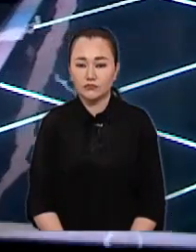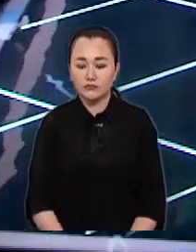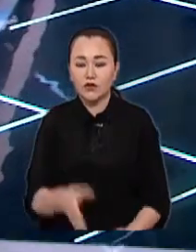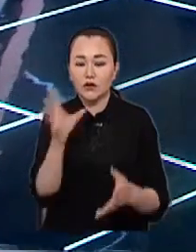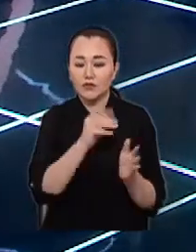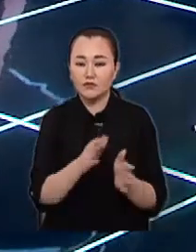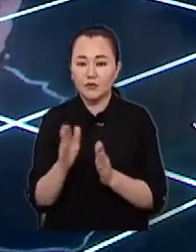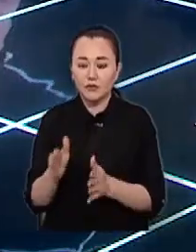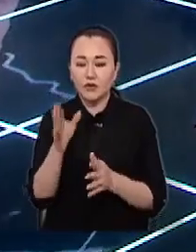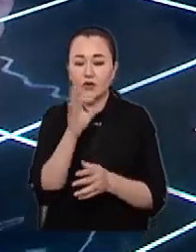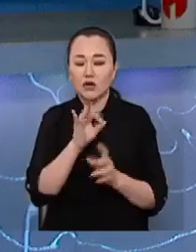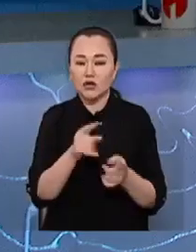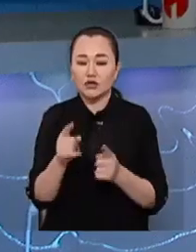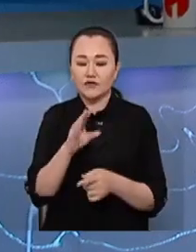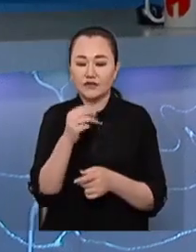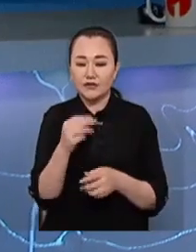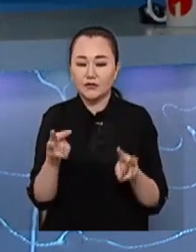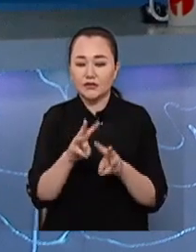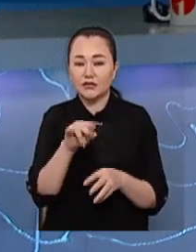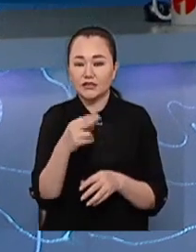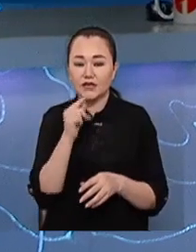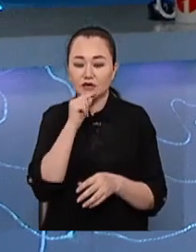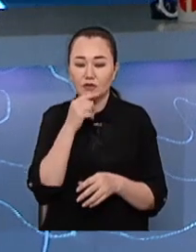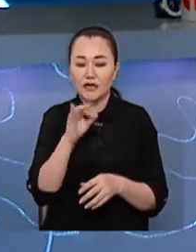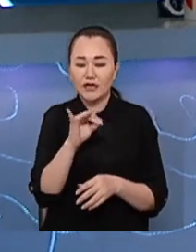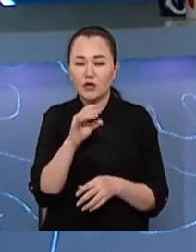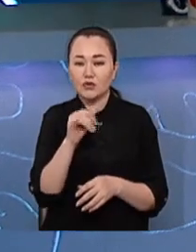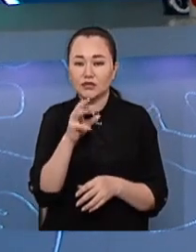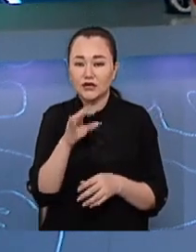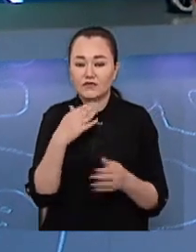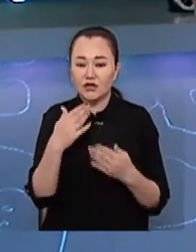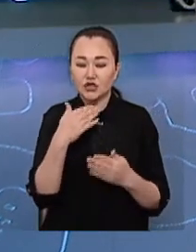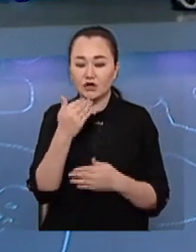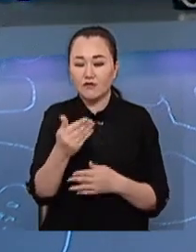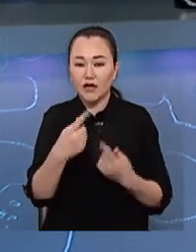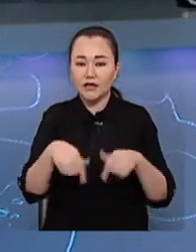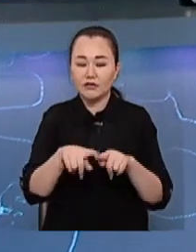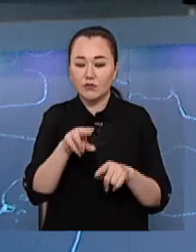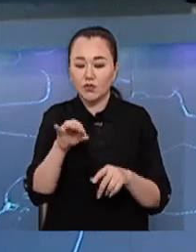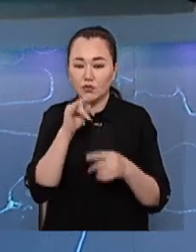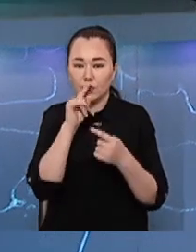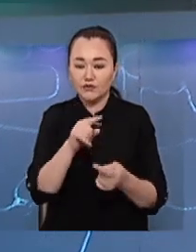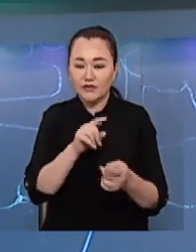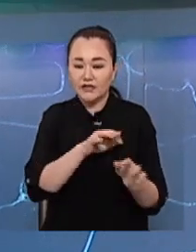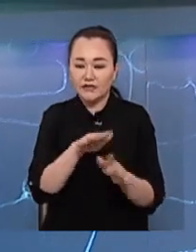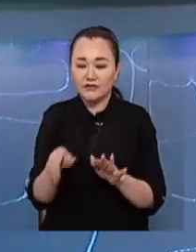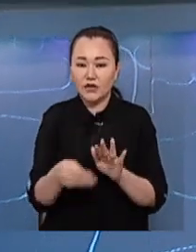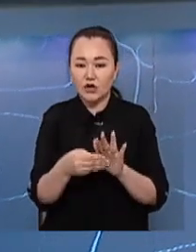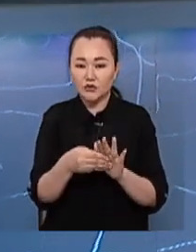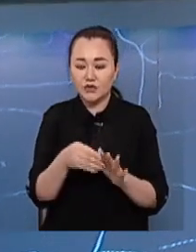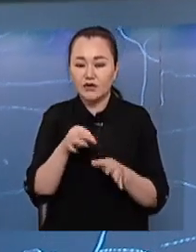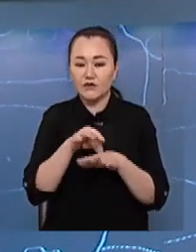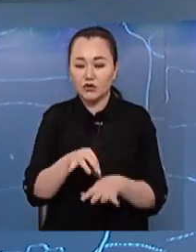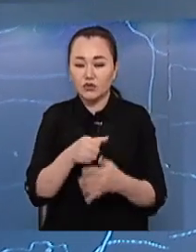Обо всем по порядку. Арестован вице-министр нацэкономики Казахстана Ильяс Усеров. В отношении него агентство по противодействию коррупции